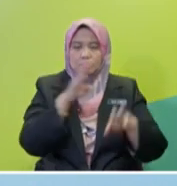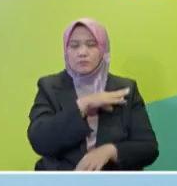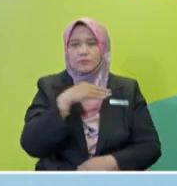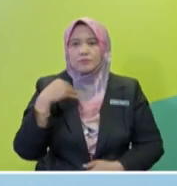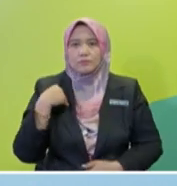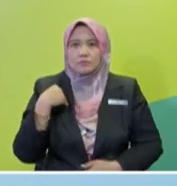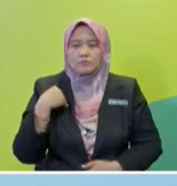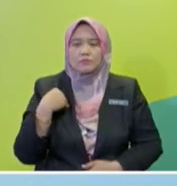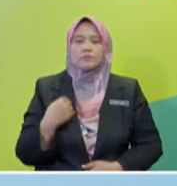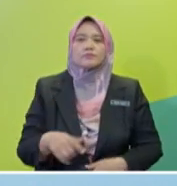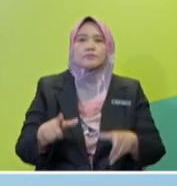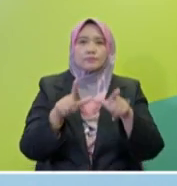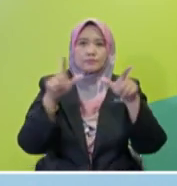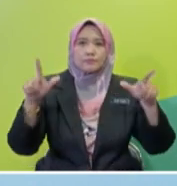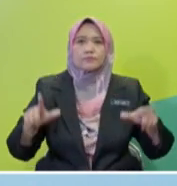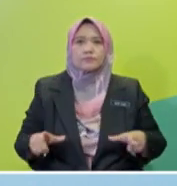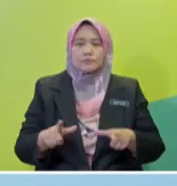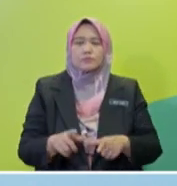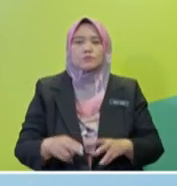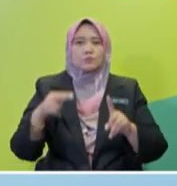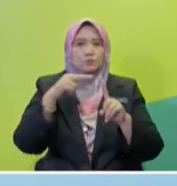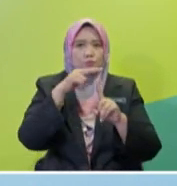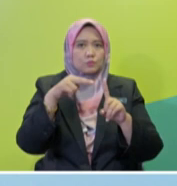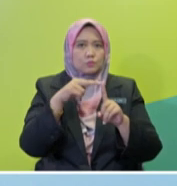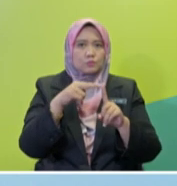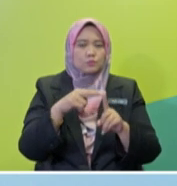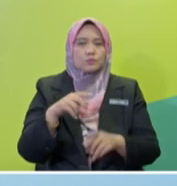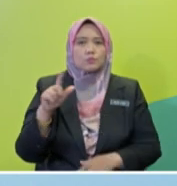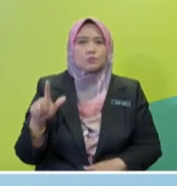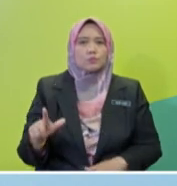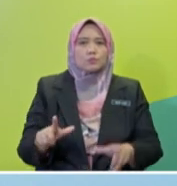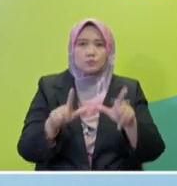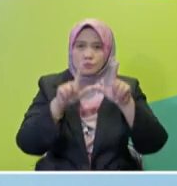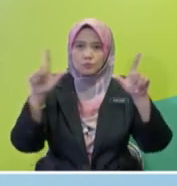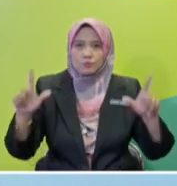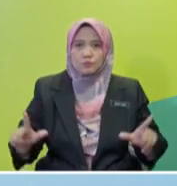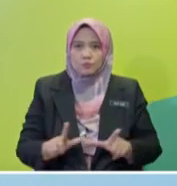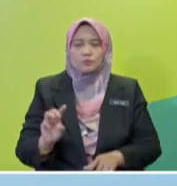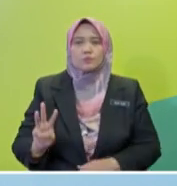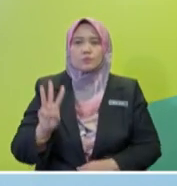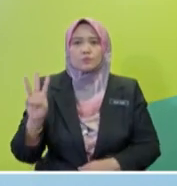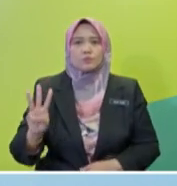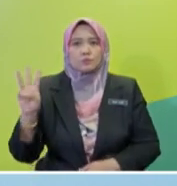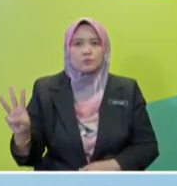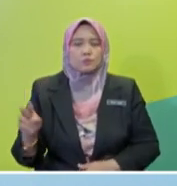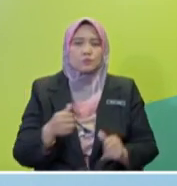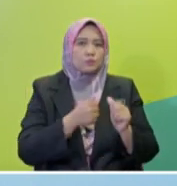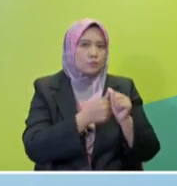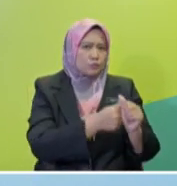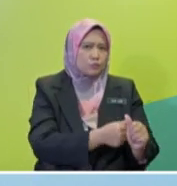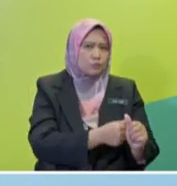beli di gunakan mengikut kesesuaian dan untuk program video ini biasanya diletakkan